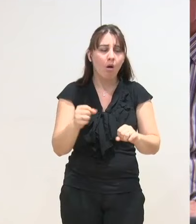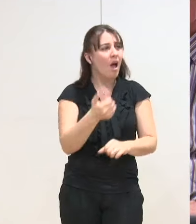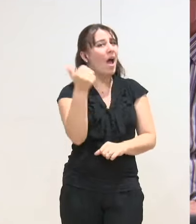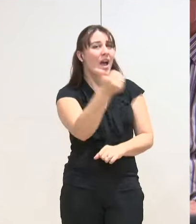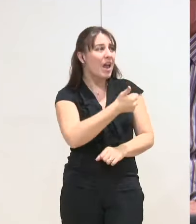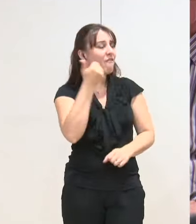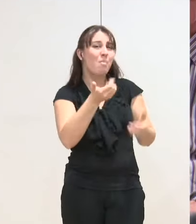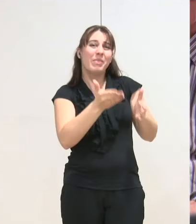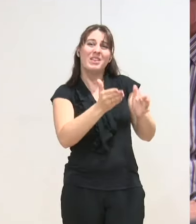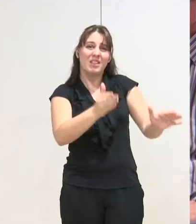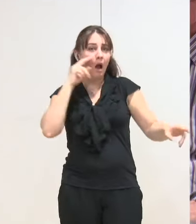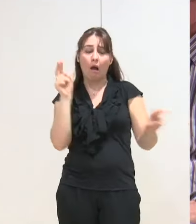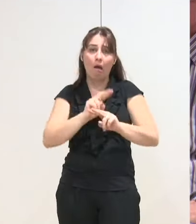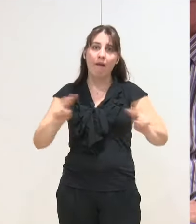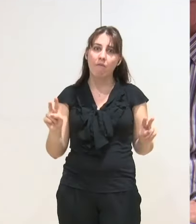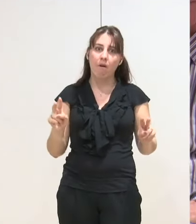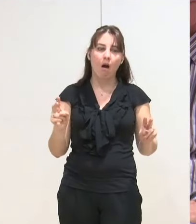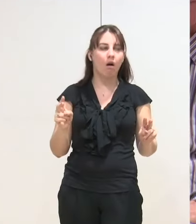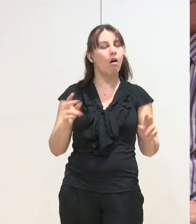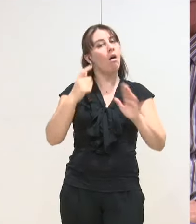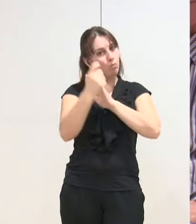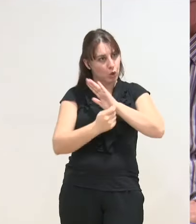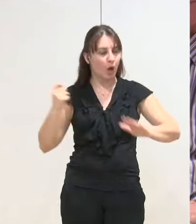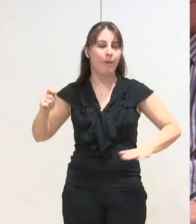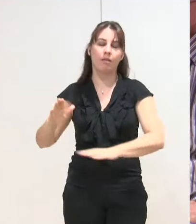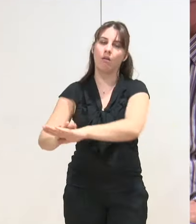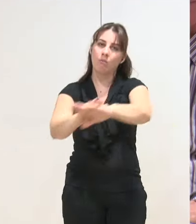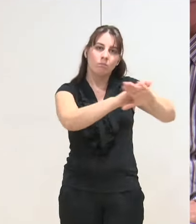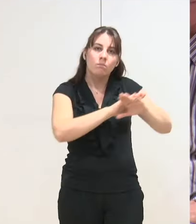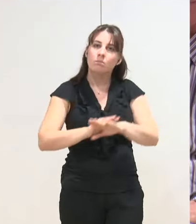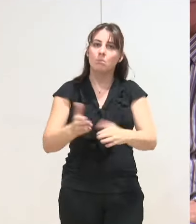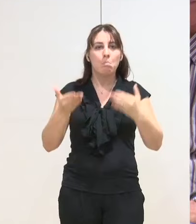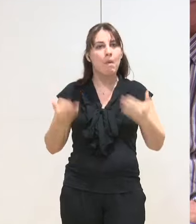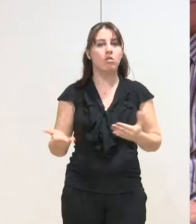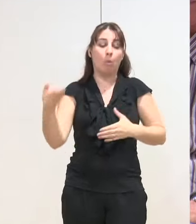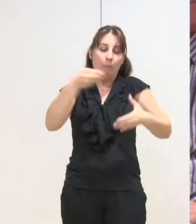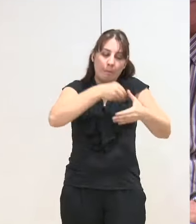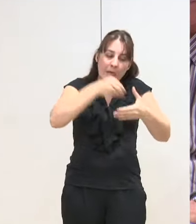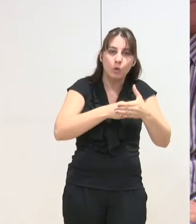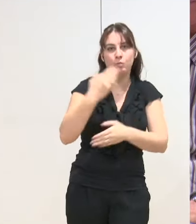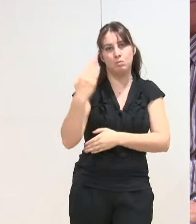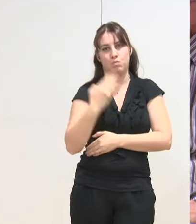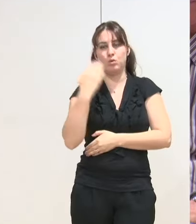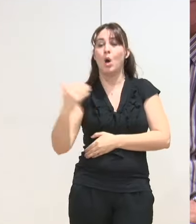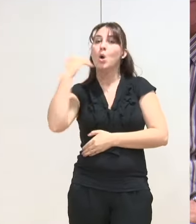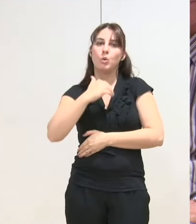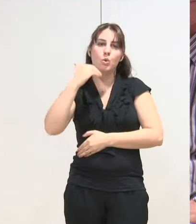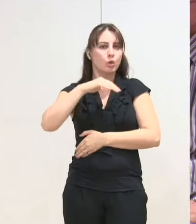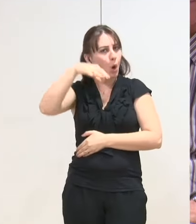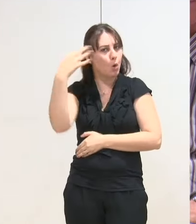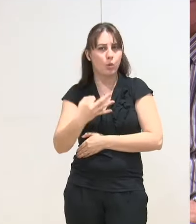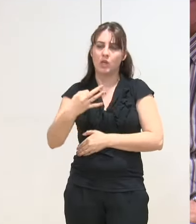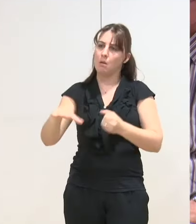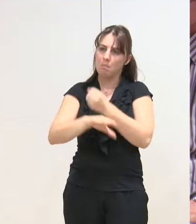vous vous pourrez décider donc encore une fois je vous dis faisons aujourd'hui des économie il y a des dépenses urgentes indispensables et